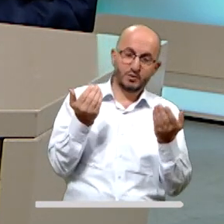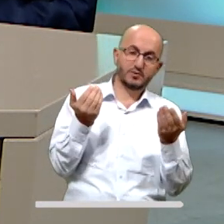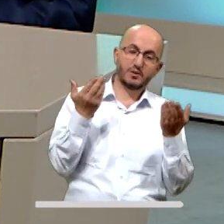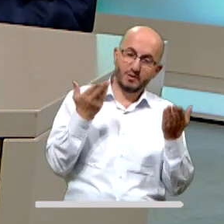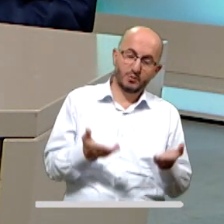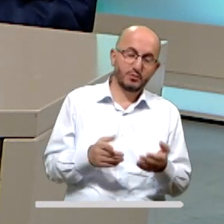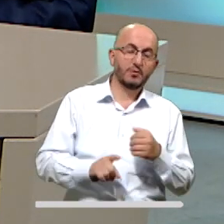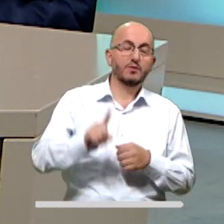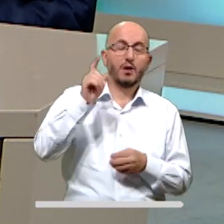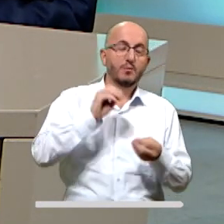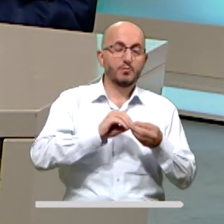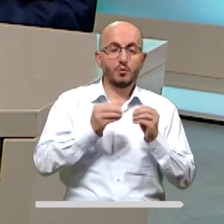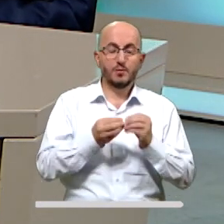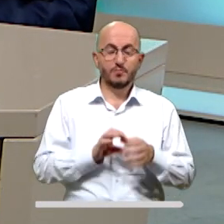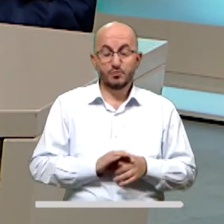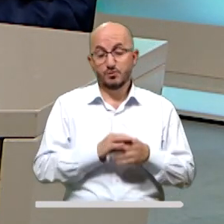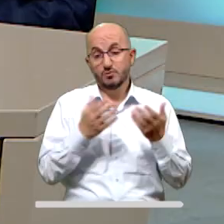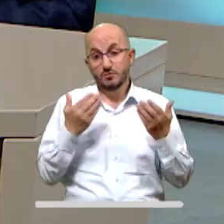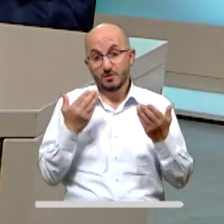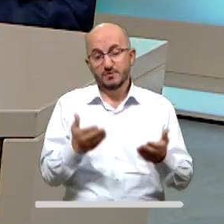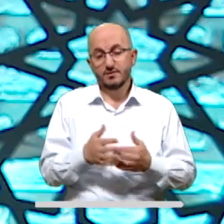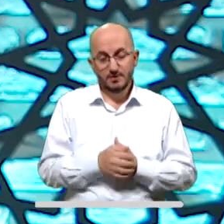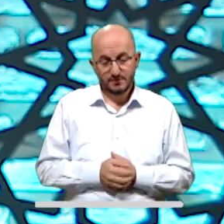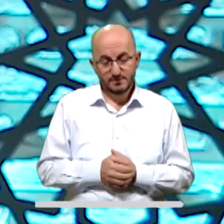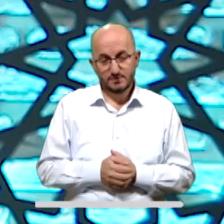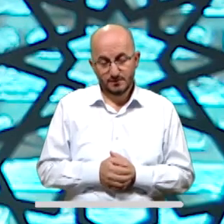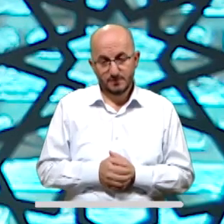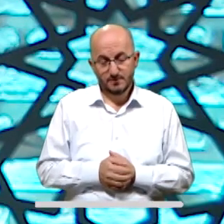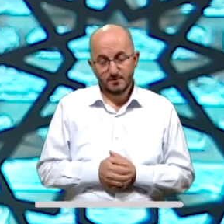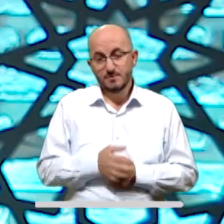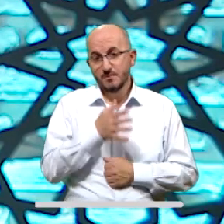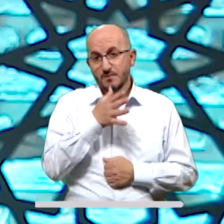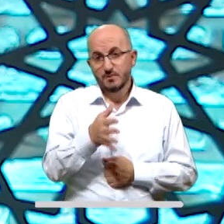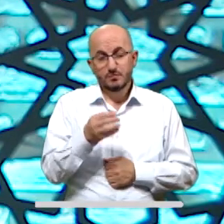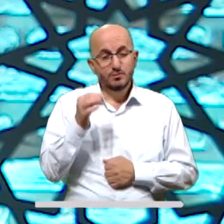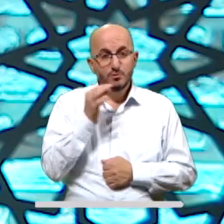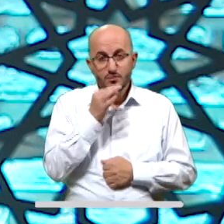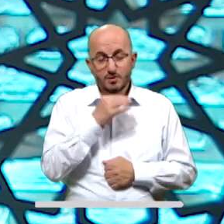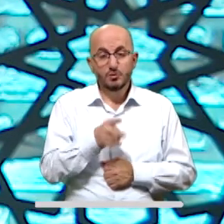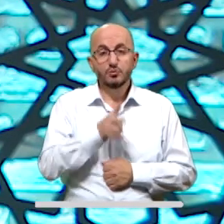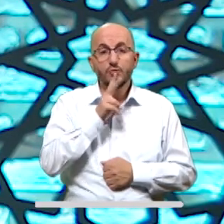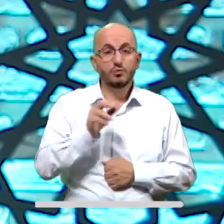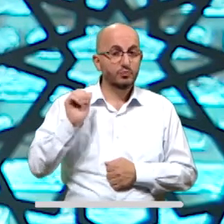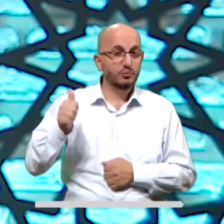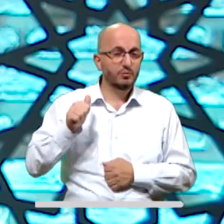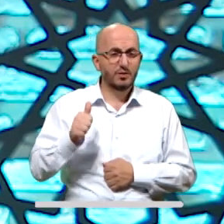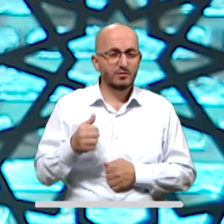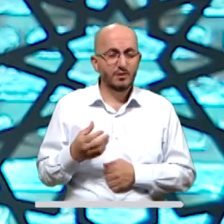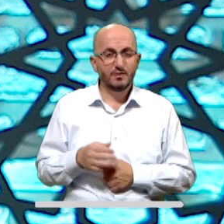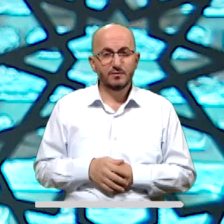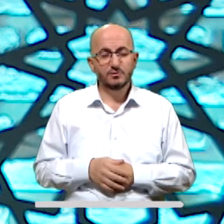Aynen öyle. Rabbim dertlerine devalar ihsan etsin. Hocam, malumunuz olduğu üzere son günlerde çok